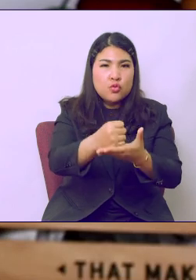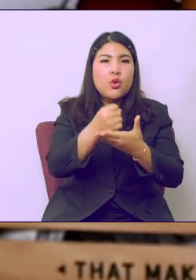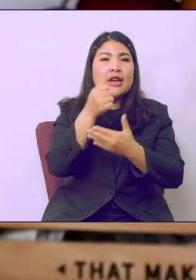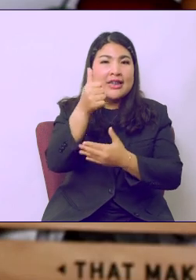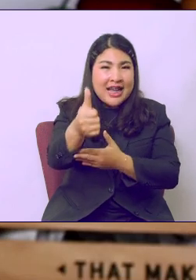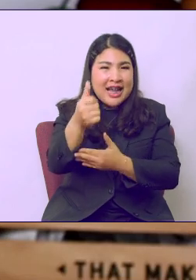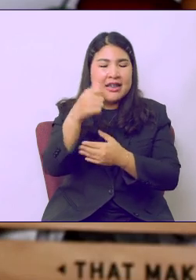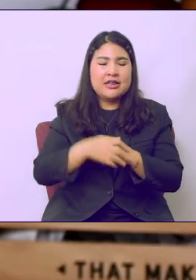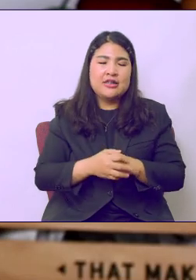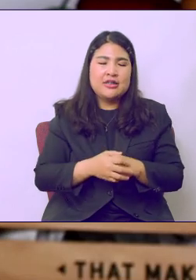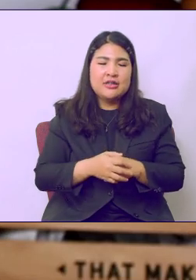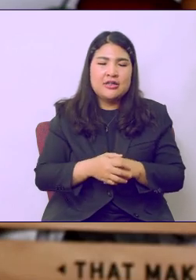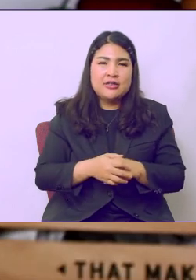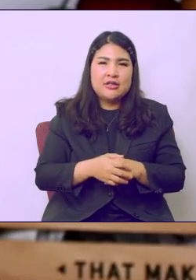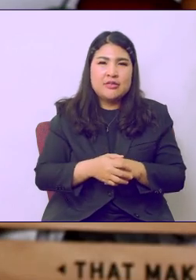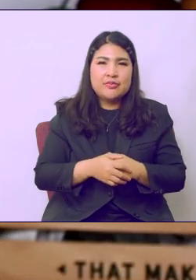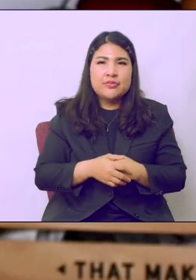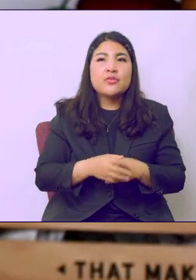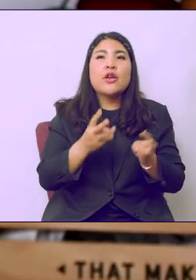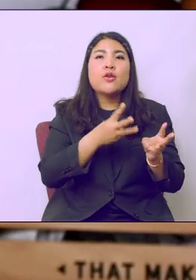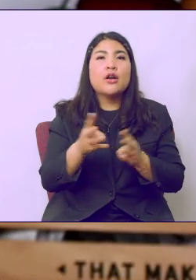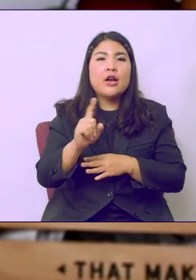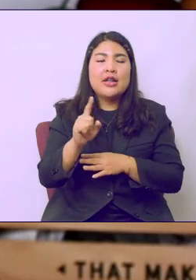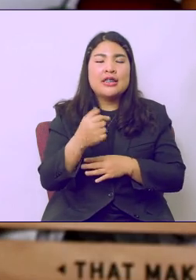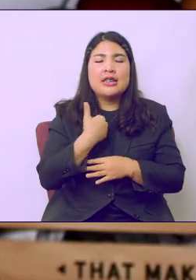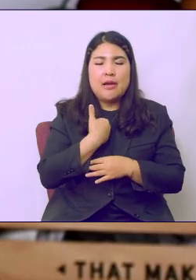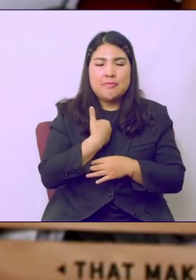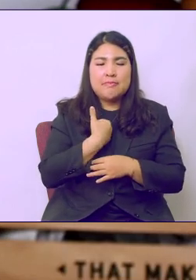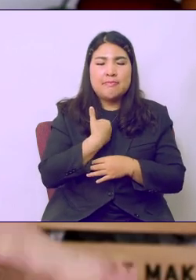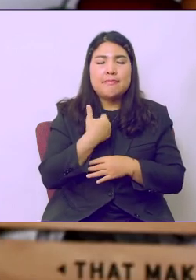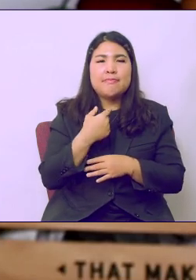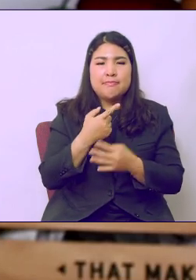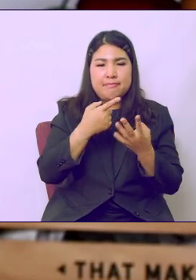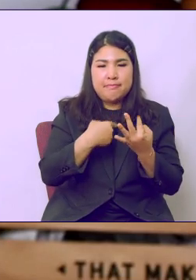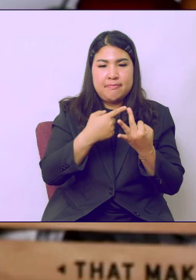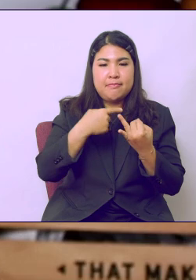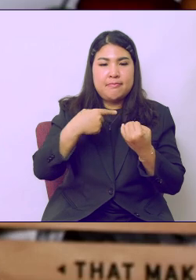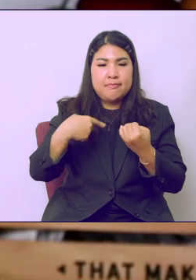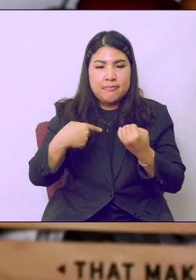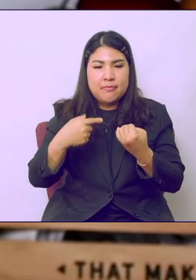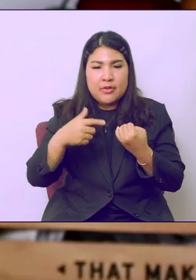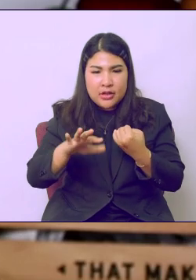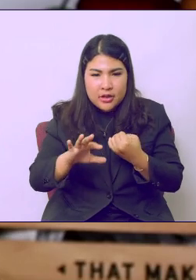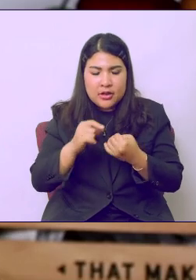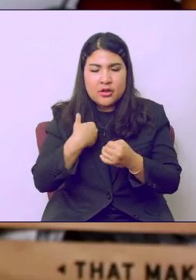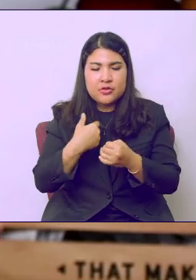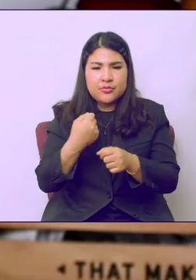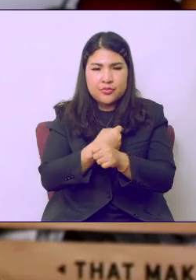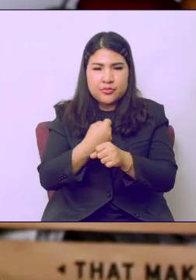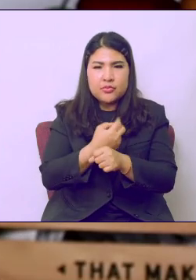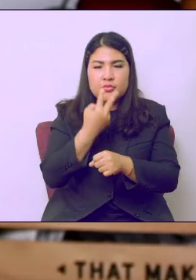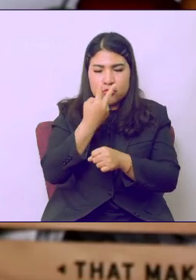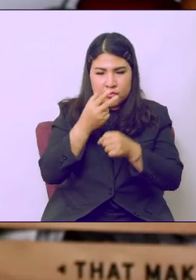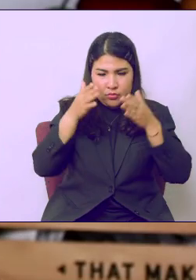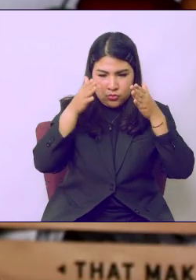สั้นได้อ่ะครับก็จริงๆจริงๆก็ใช้นับตัวเลขที่ผมบอกก็ได้นะครับก็คือจฝึกเสร็จอ่ะแล้วก็ค่อยมามามาอยู่ในโปรแกรมเยจริงๆอ่ะเขค